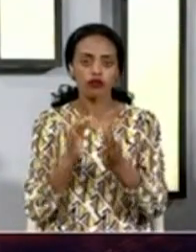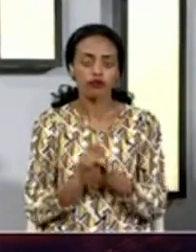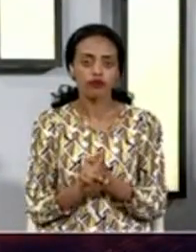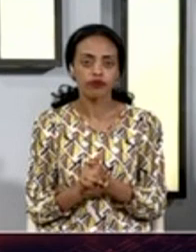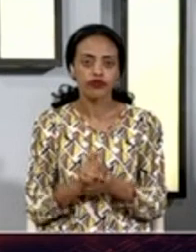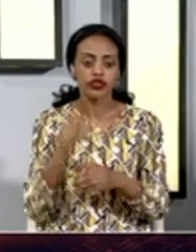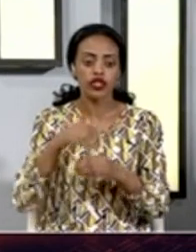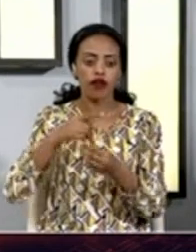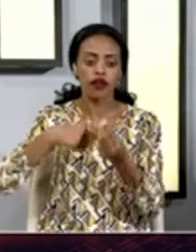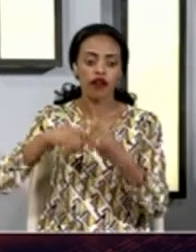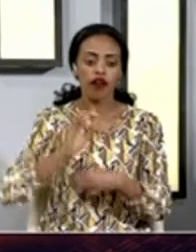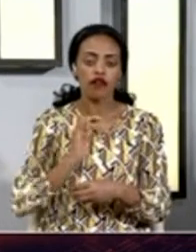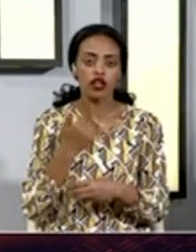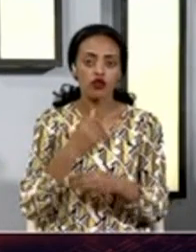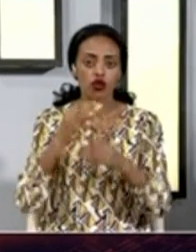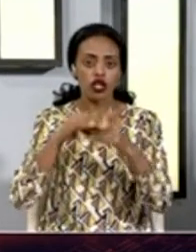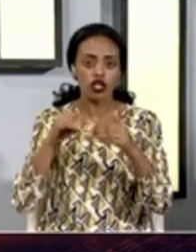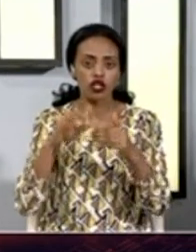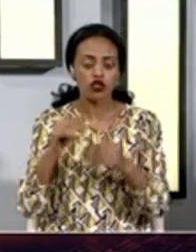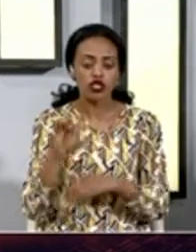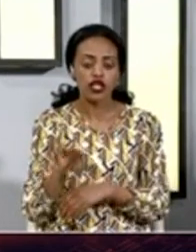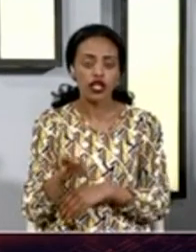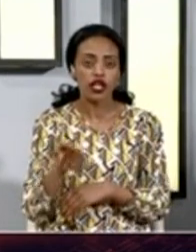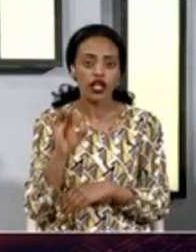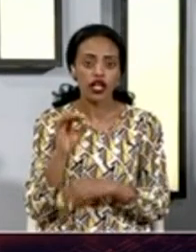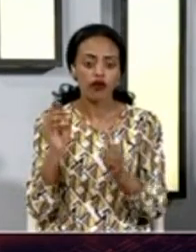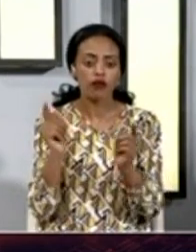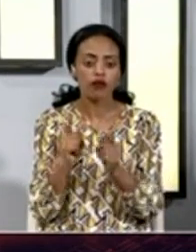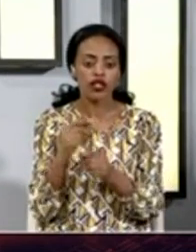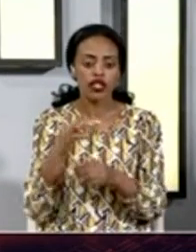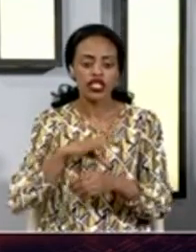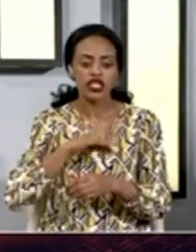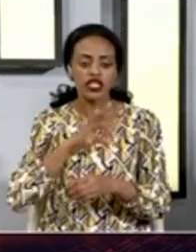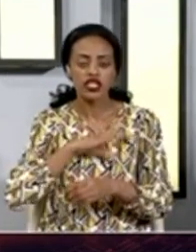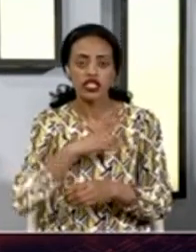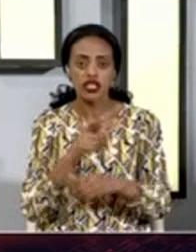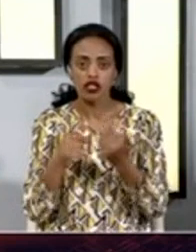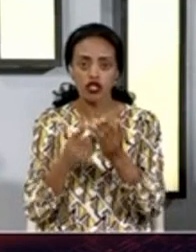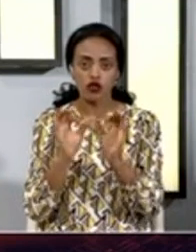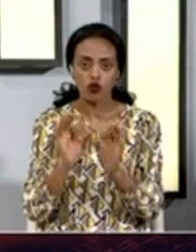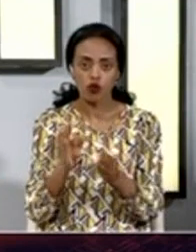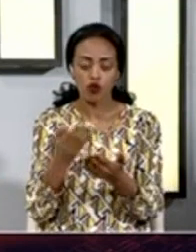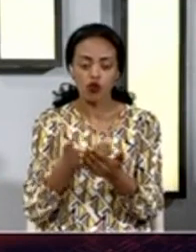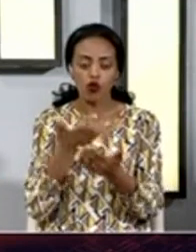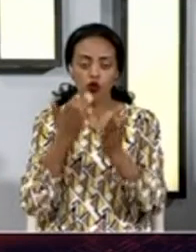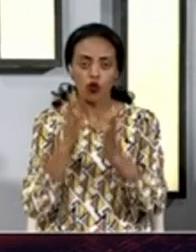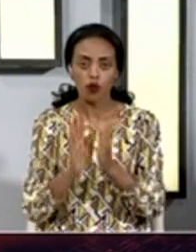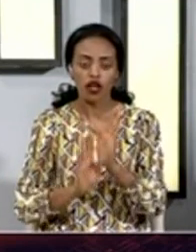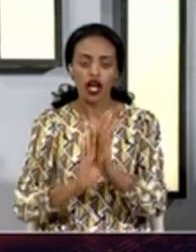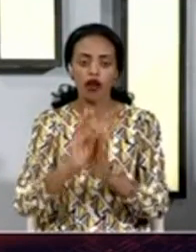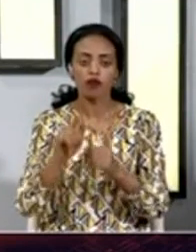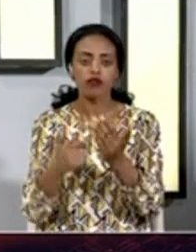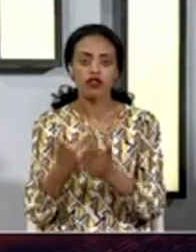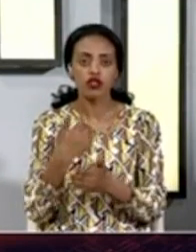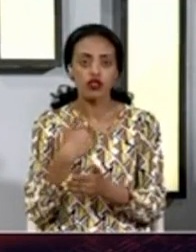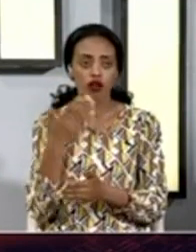ኣብ ከባቢና ዘሎ ቅርሺ ክበክን ስለ ዘይብሉ ምምካኑ ኢኮኖሚካሊ ጉድኣት ስለ ዘለዎ እዩ።